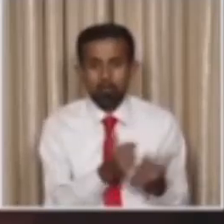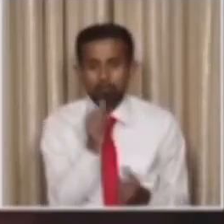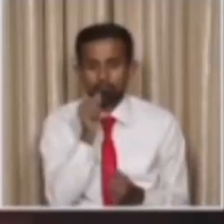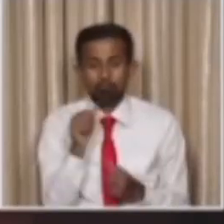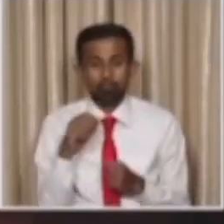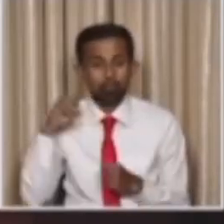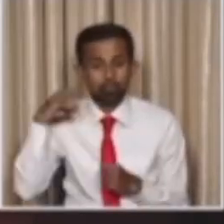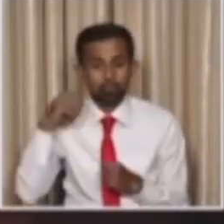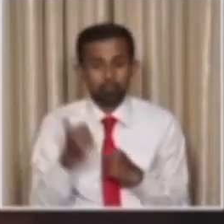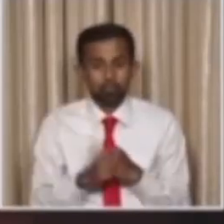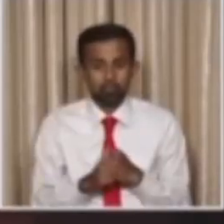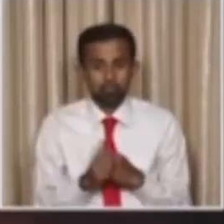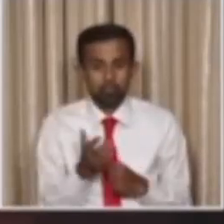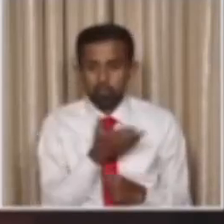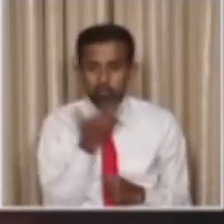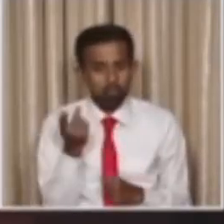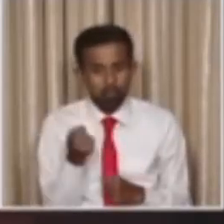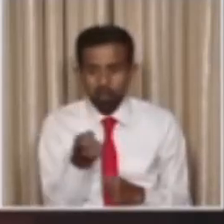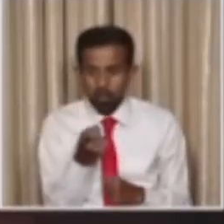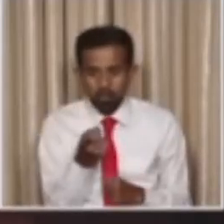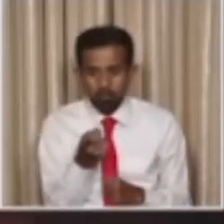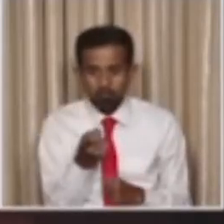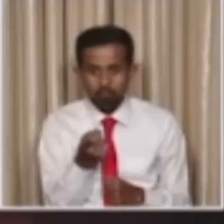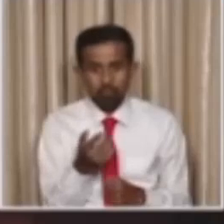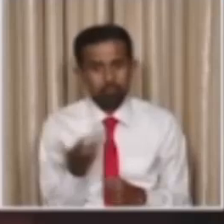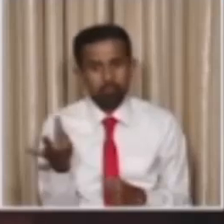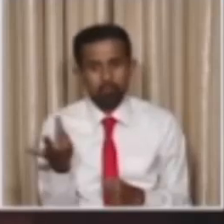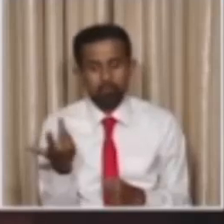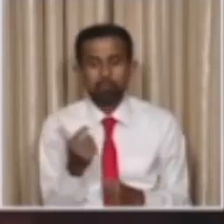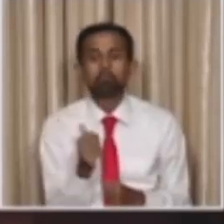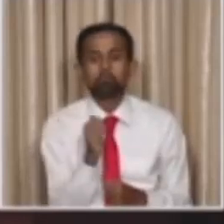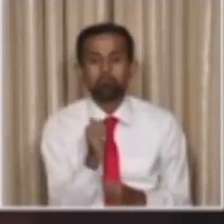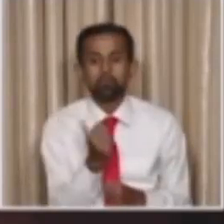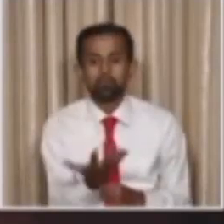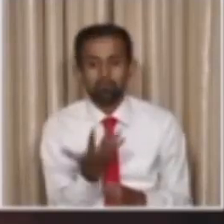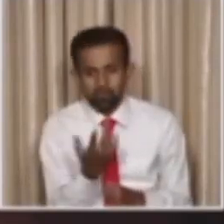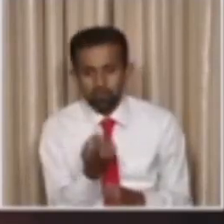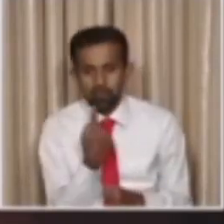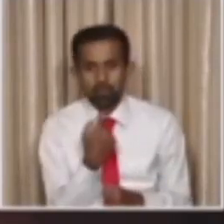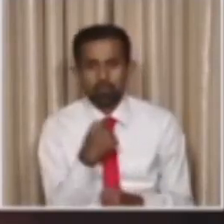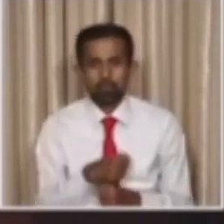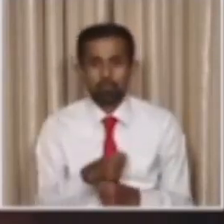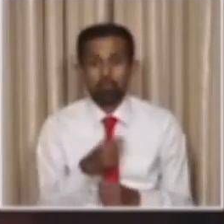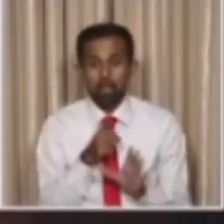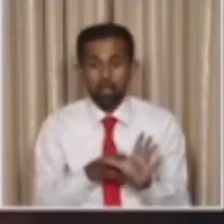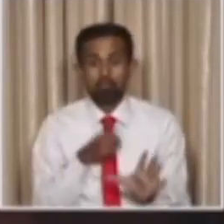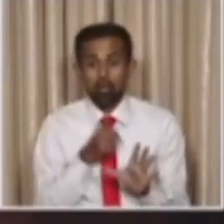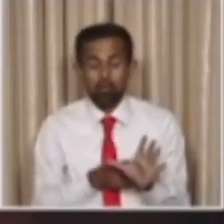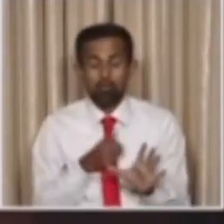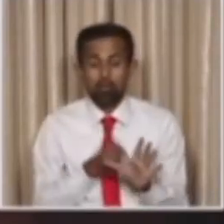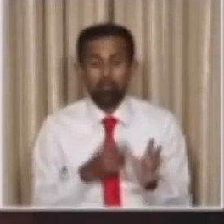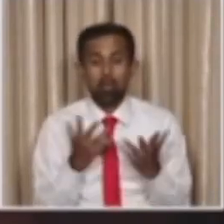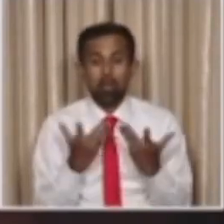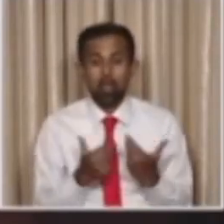විදුලි නිෂ්පාදනයක් සිදු කිරීමට හැකි වූයේද? නොයසේනම් ඊට හේතු කවරේද? රජයේ වාර්ෂිකව කොපමණ ප්‍රමාණයක්